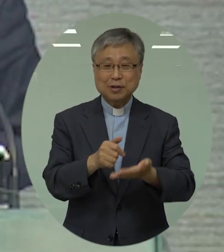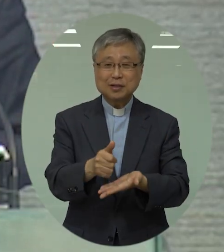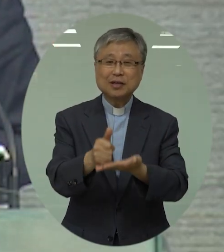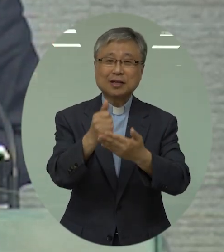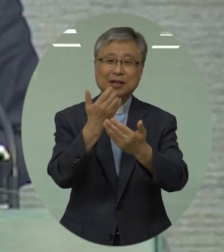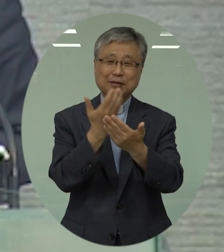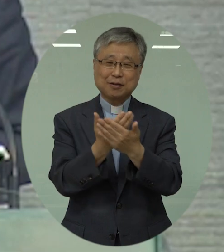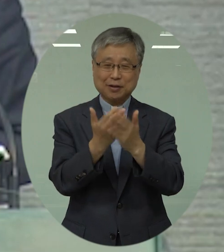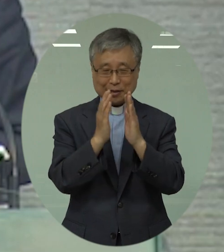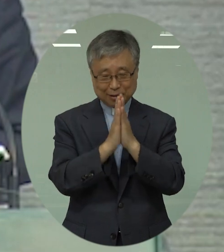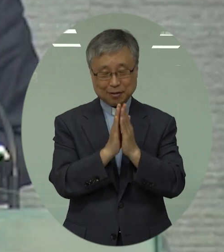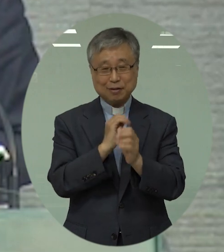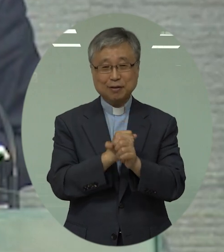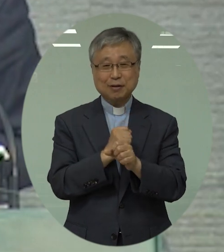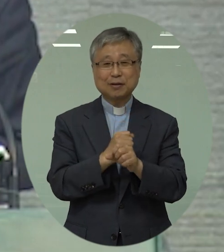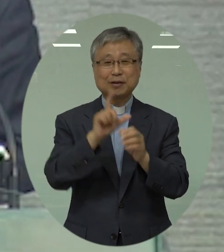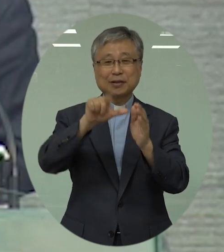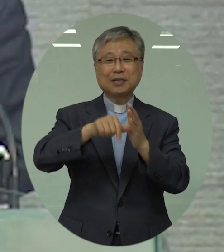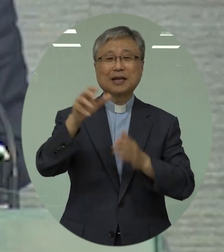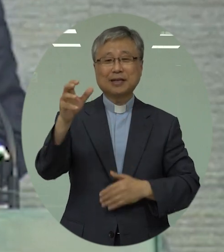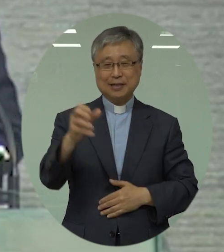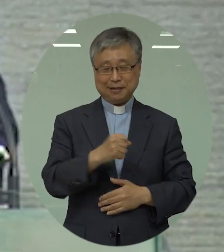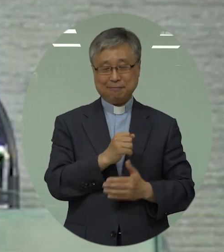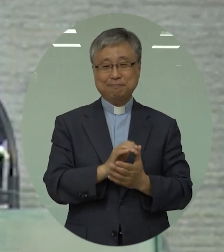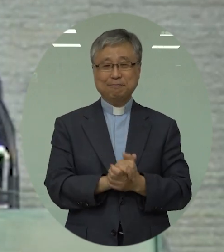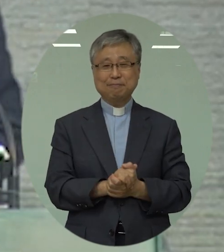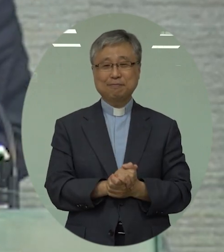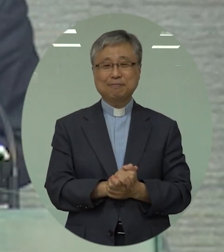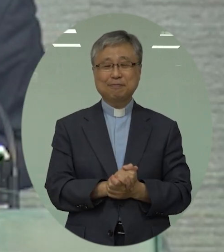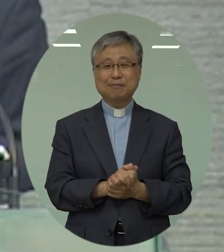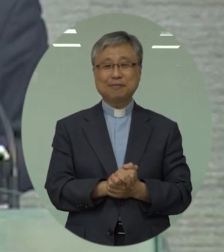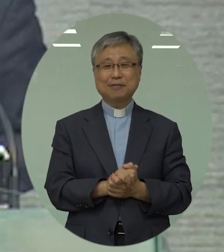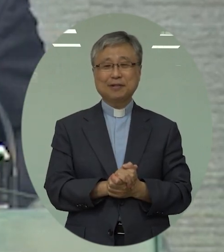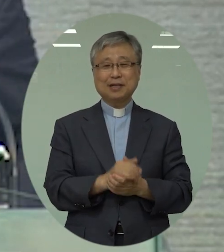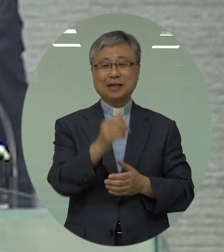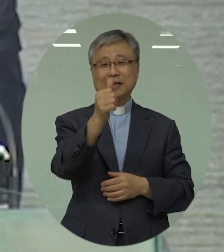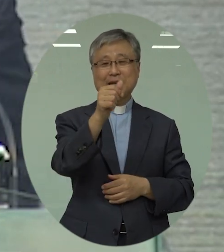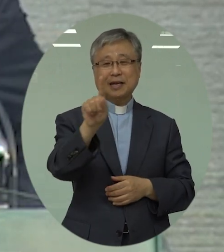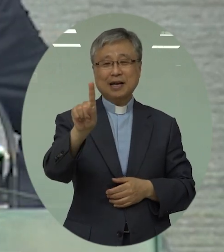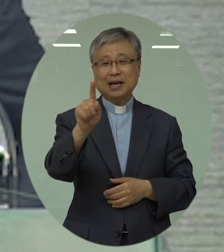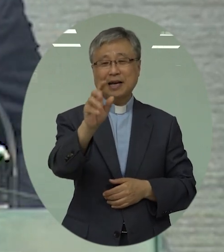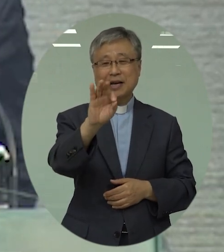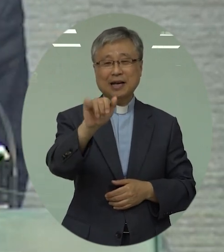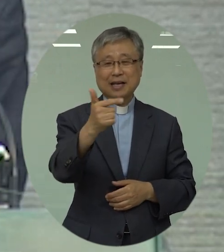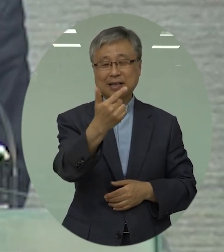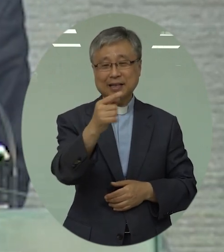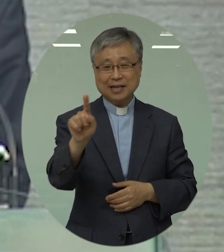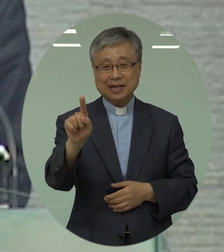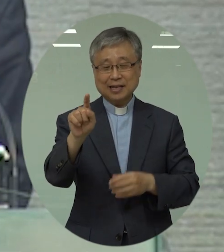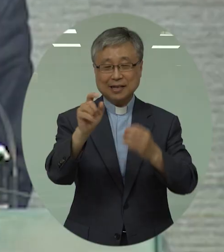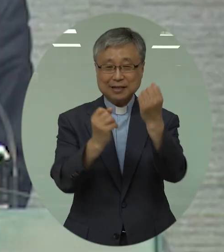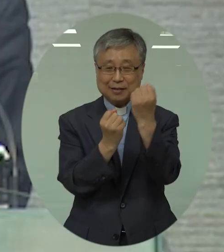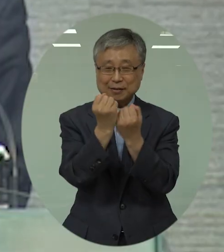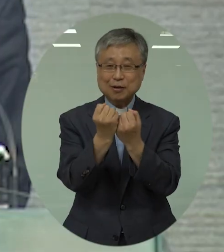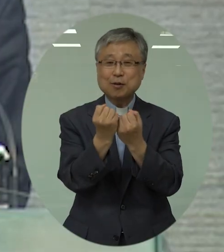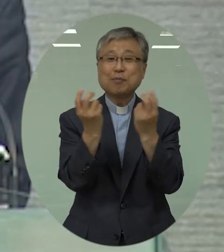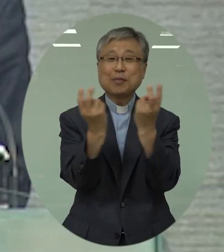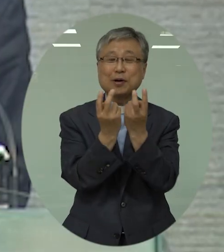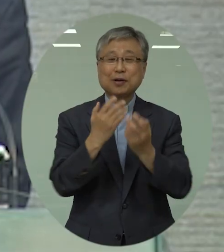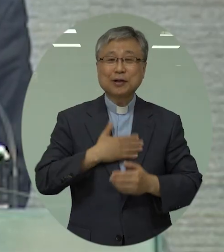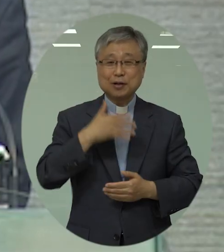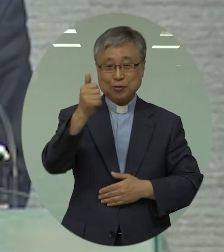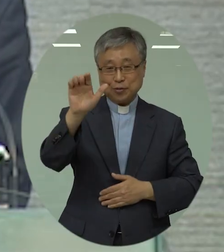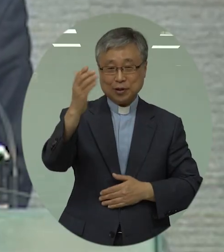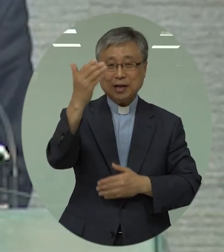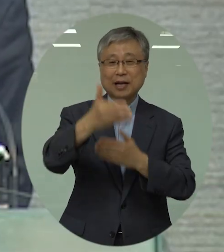기도하고 그런 시간 가졌어요. 그게 하인나라는 게 더 자세히 설명이 나오는데 하인나의 방법은 나의 주인